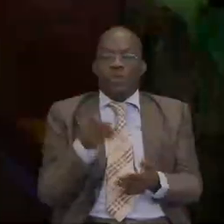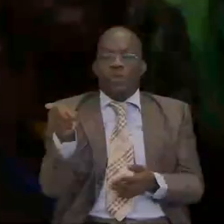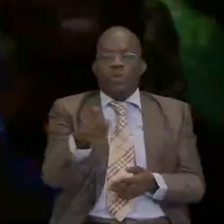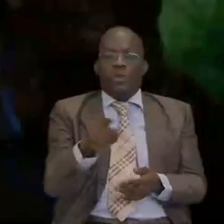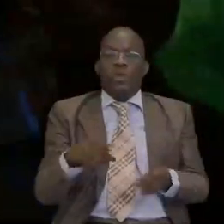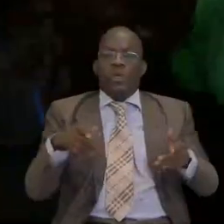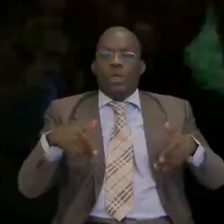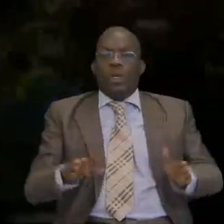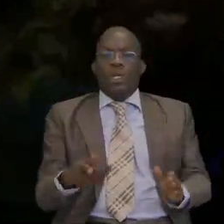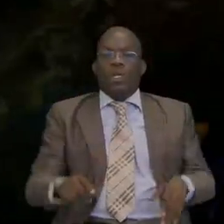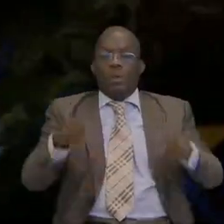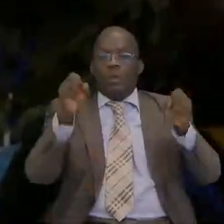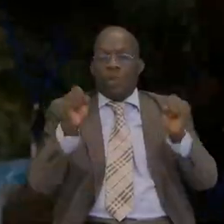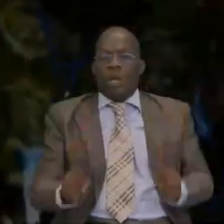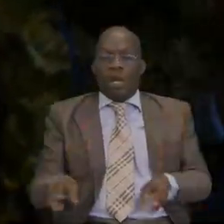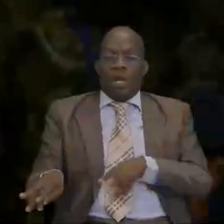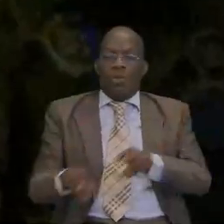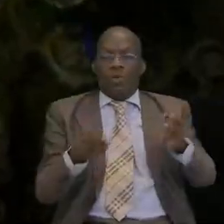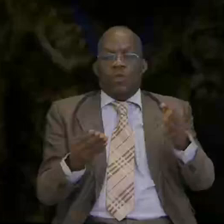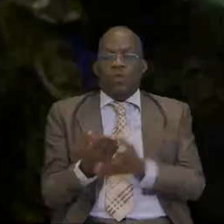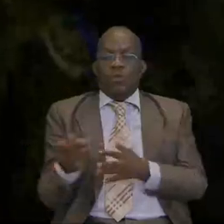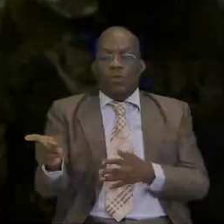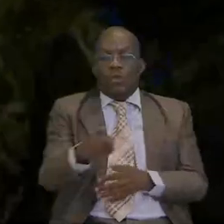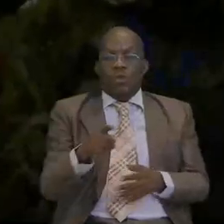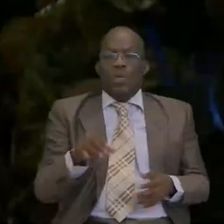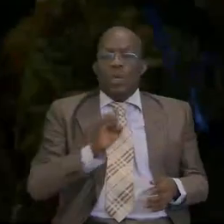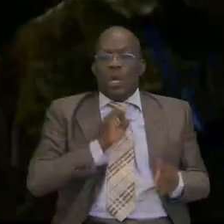puissance coule et vienne dans ta vie.